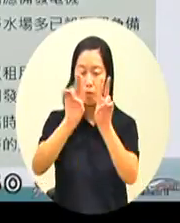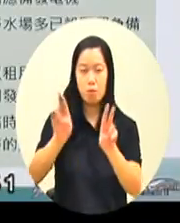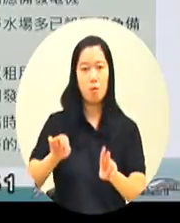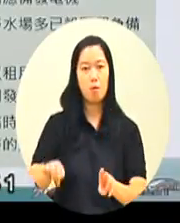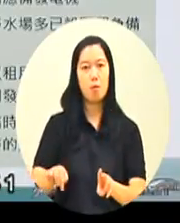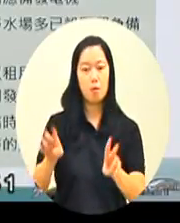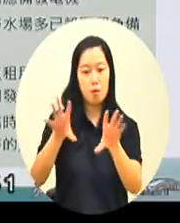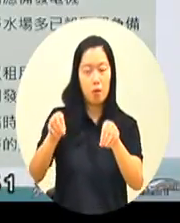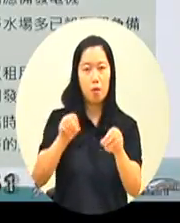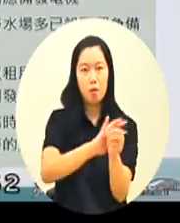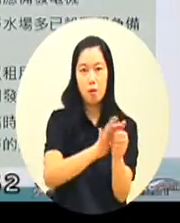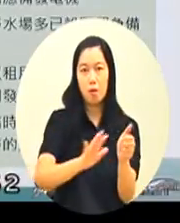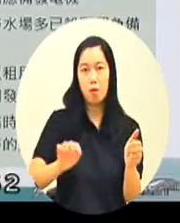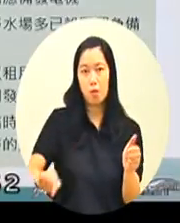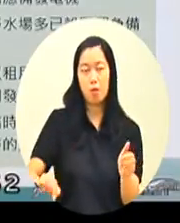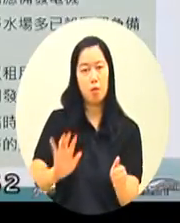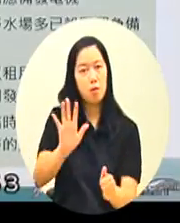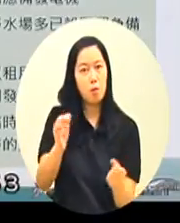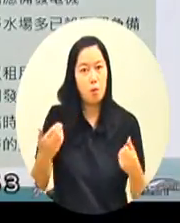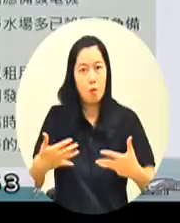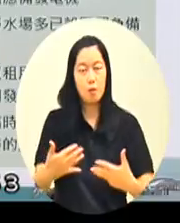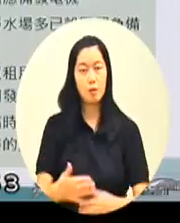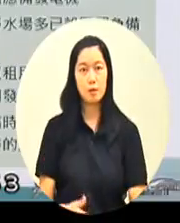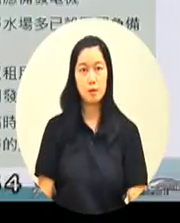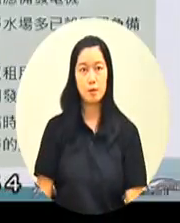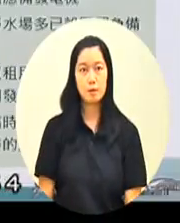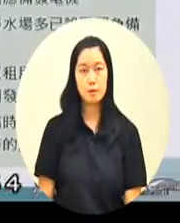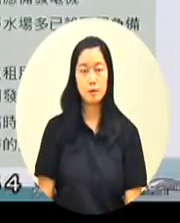所以在这个资源供应上出了一些问题。所以